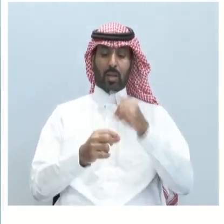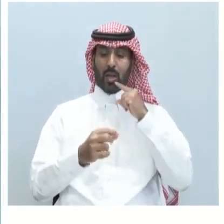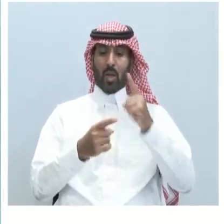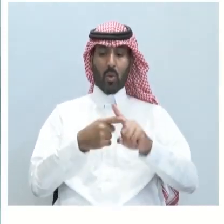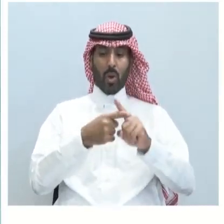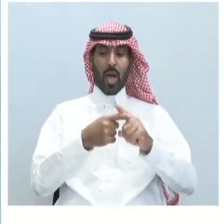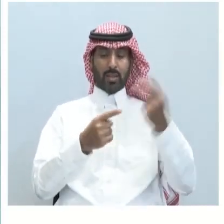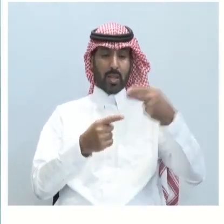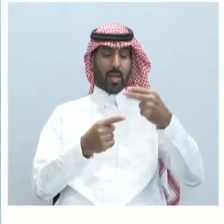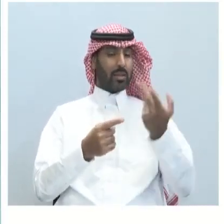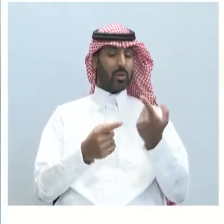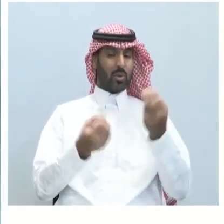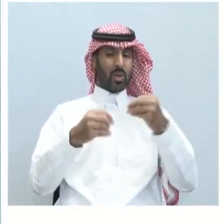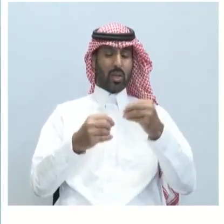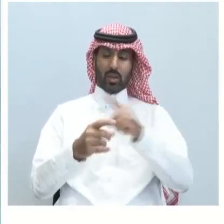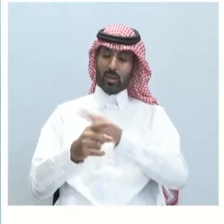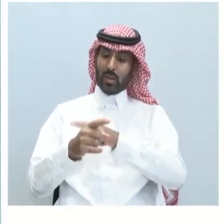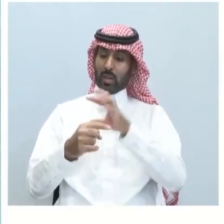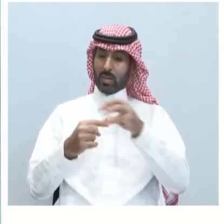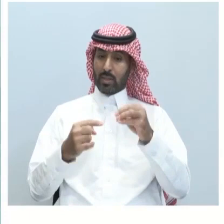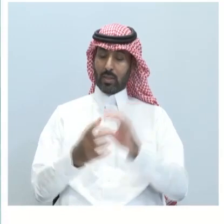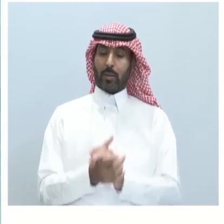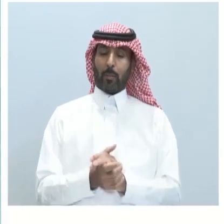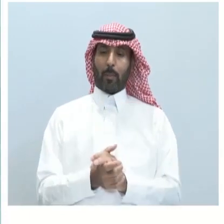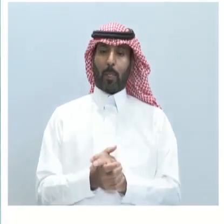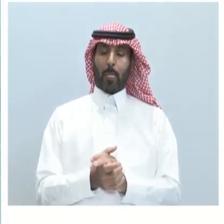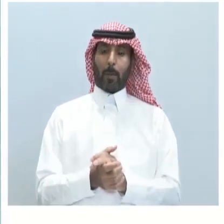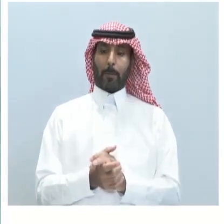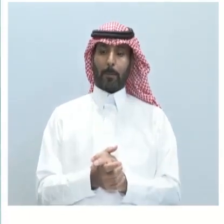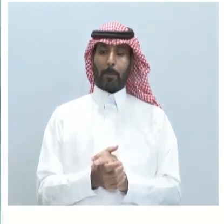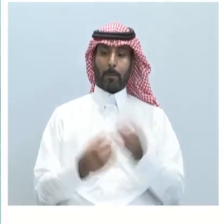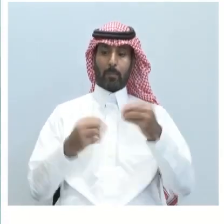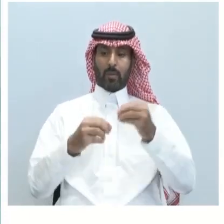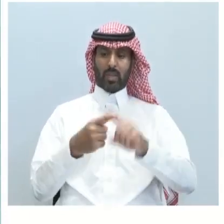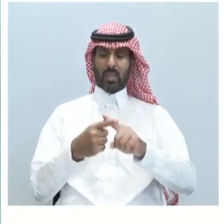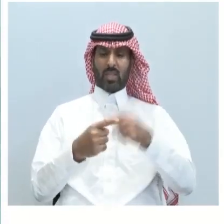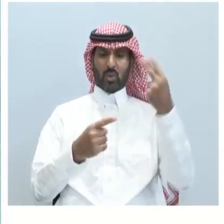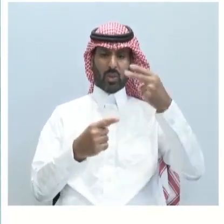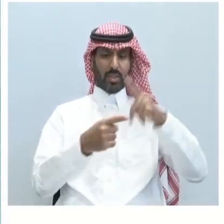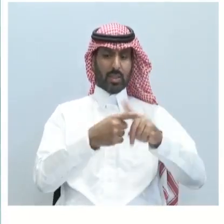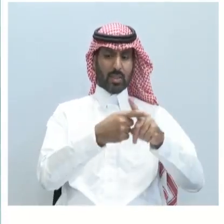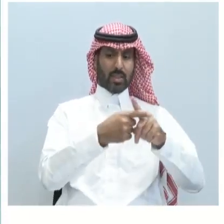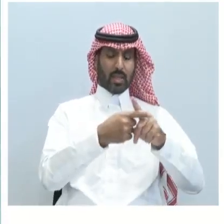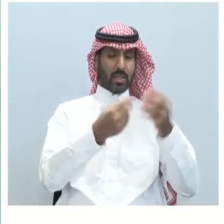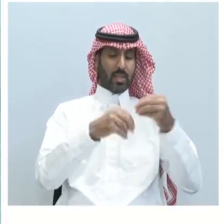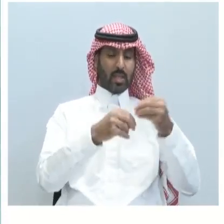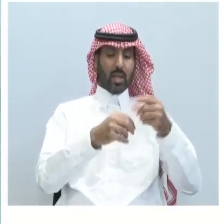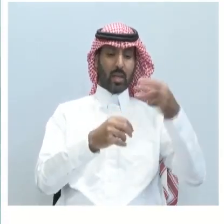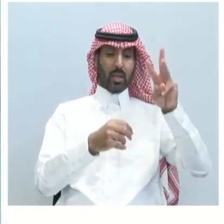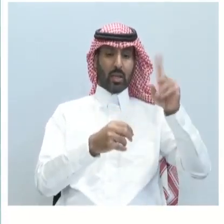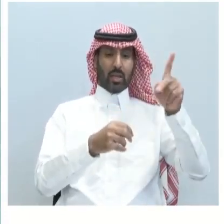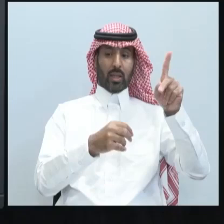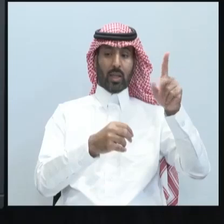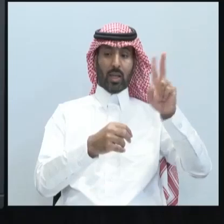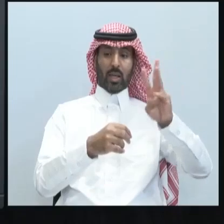زياده تؤدي الى زياده شيء الشيء نفسه طيب هنا الان انا زدت من ايونات الهيدروجين لكن الكي دبليو